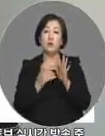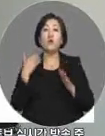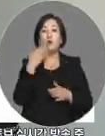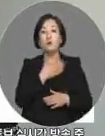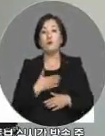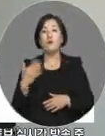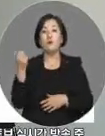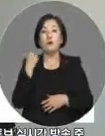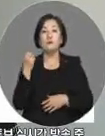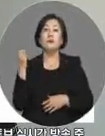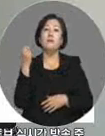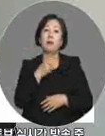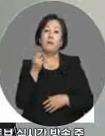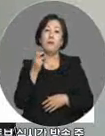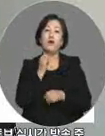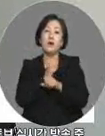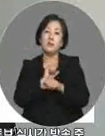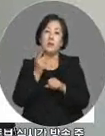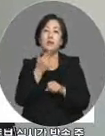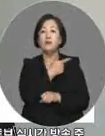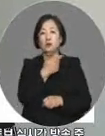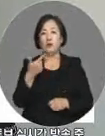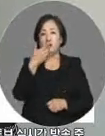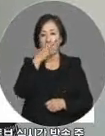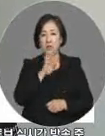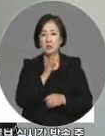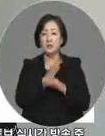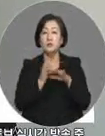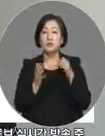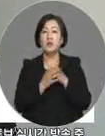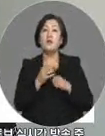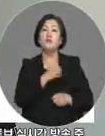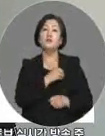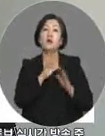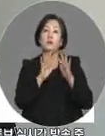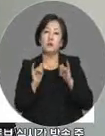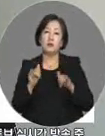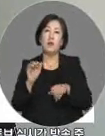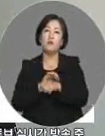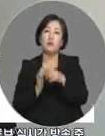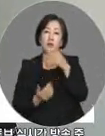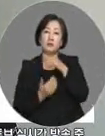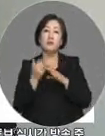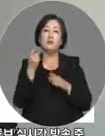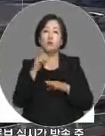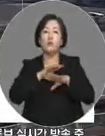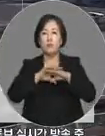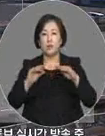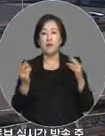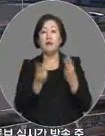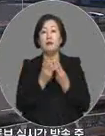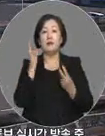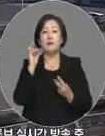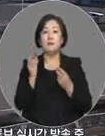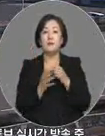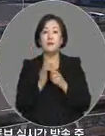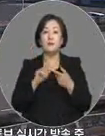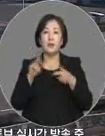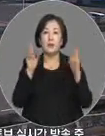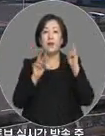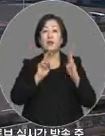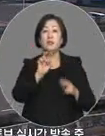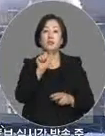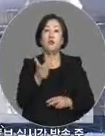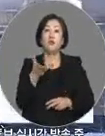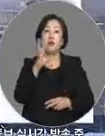건강검진을 받지 않아도 되는 그런 성과가 있음으로써 조합원들한테 불편함을 좀 더 해소시켰다. 업계도 매년 25억